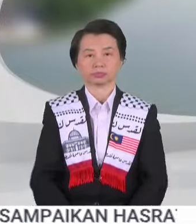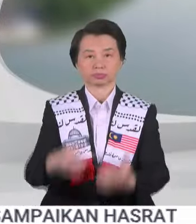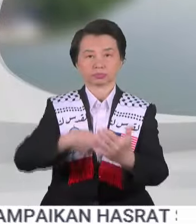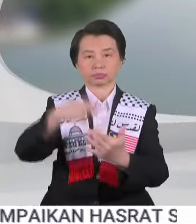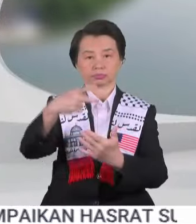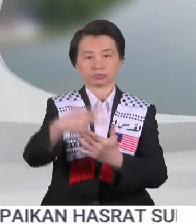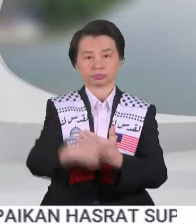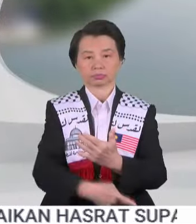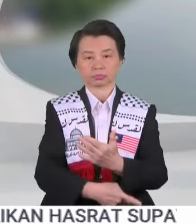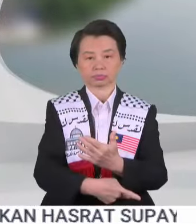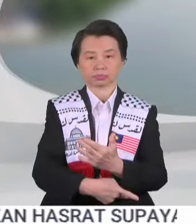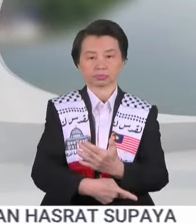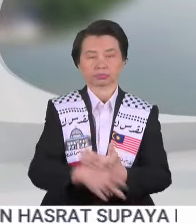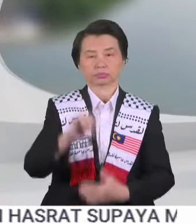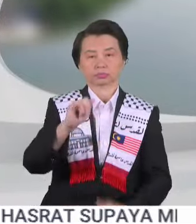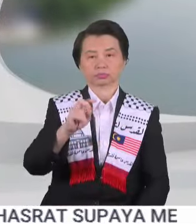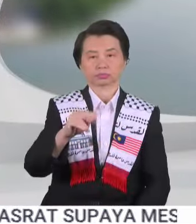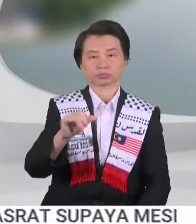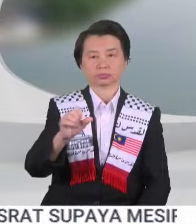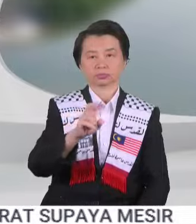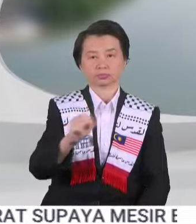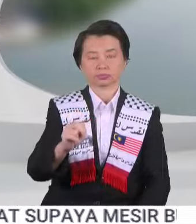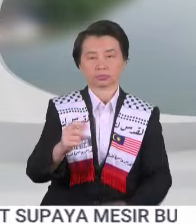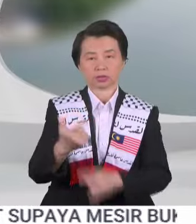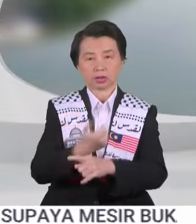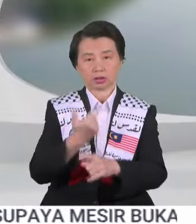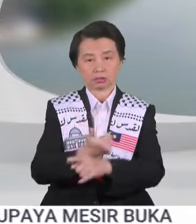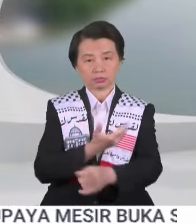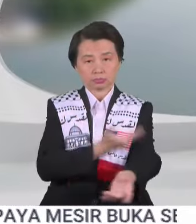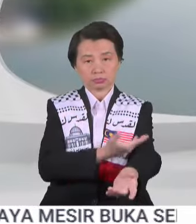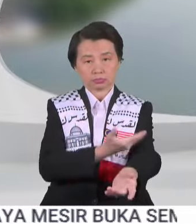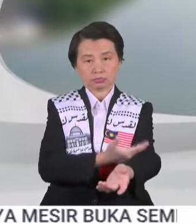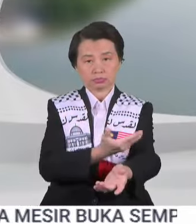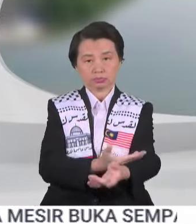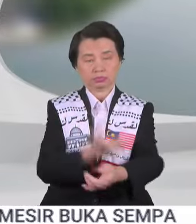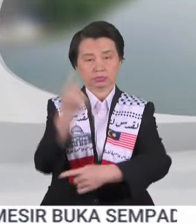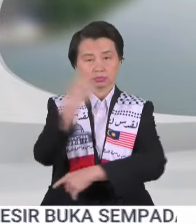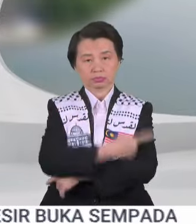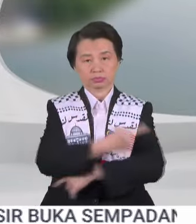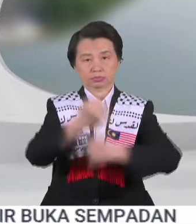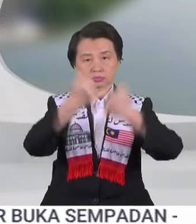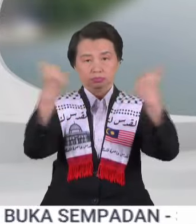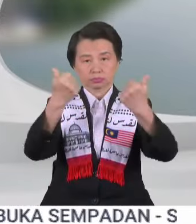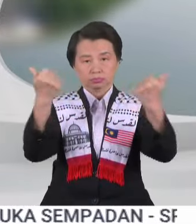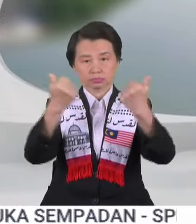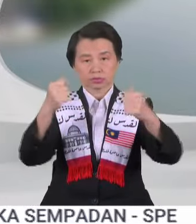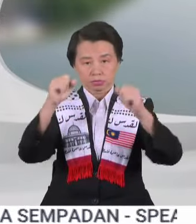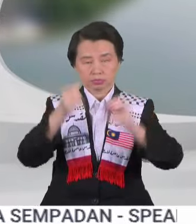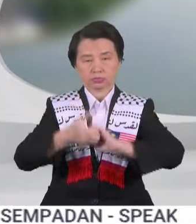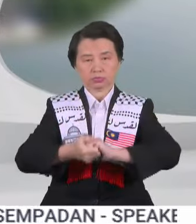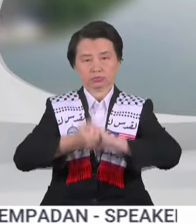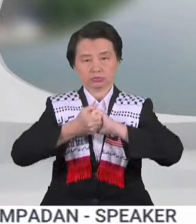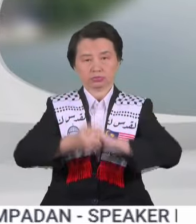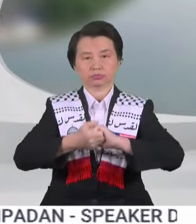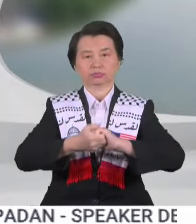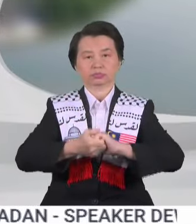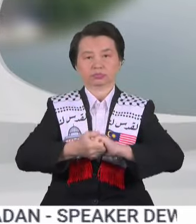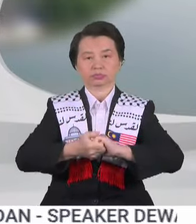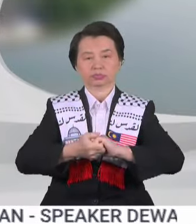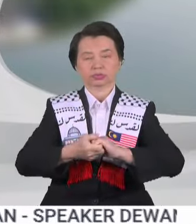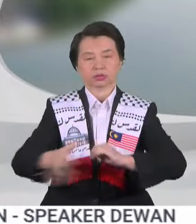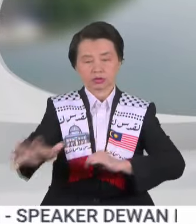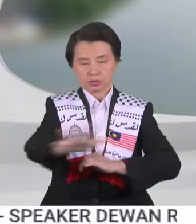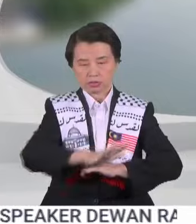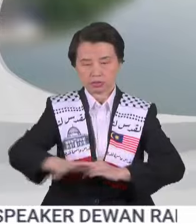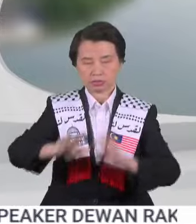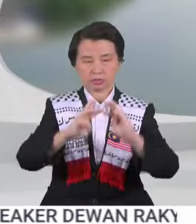program Miolon Ensembian Aidilfitri yang menjadi amalan turun-temurun setiap kali perayaan Aidilfitri mampu mengeratkan silaturahim dalam